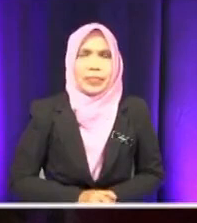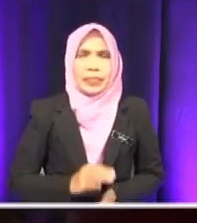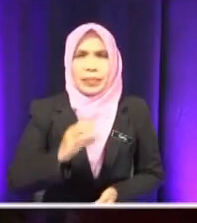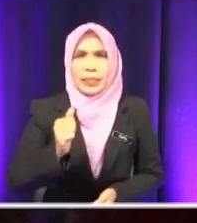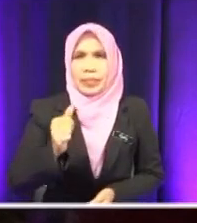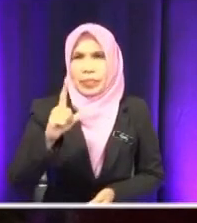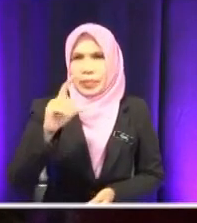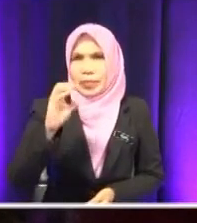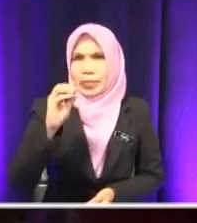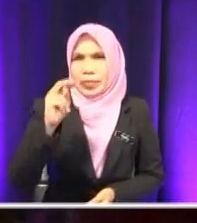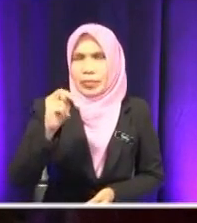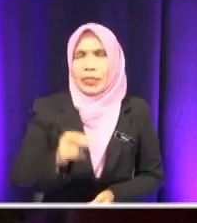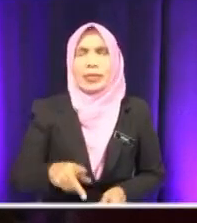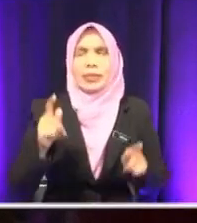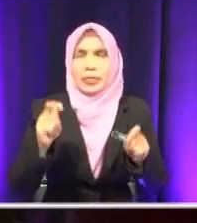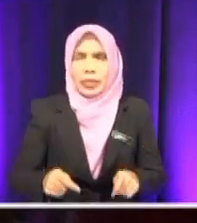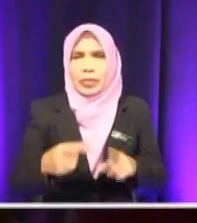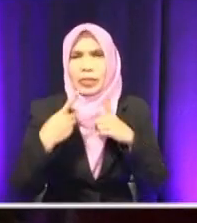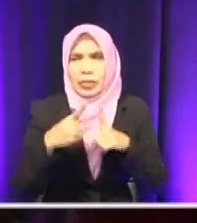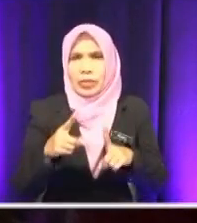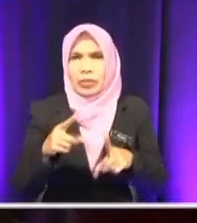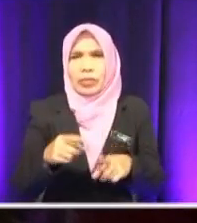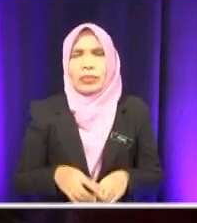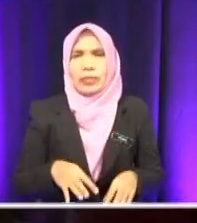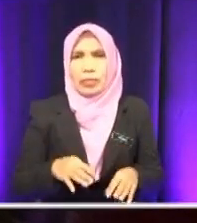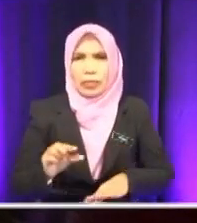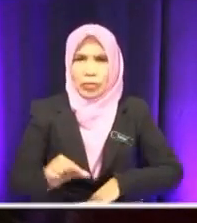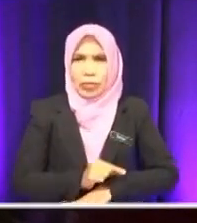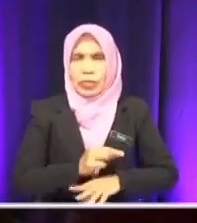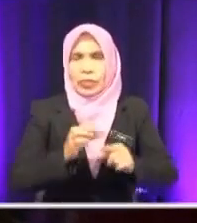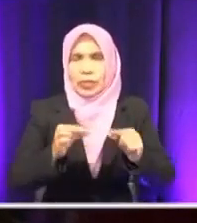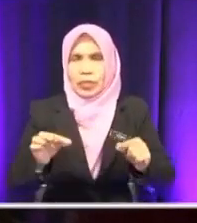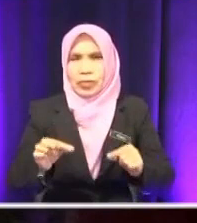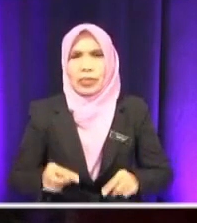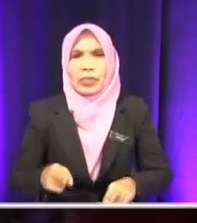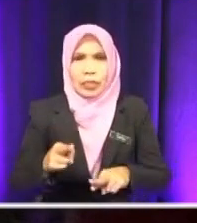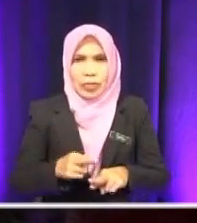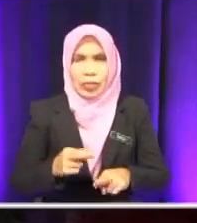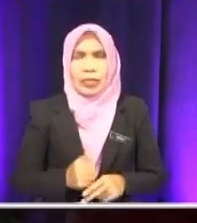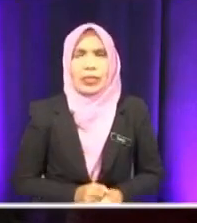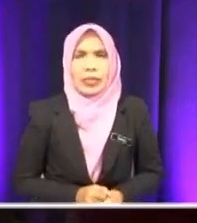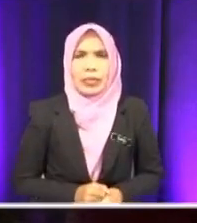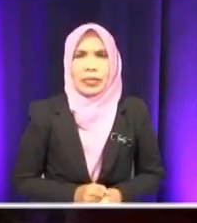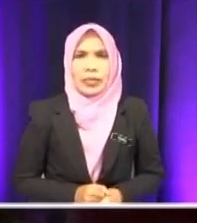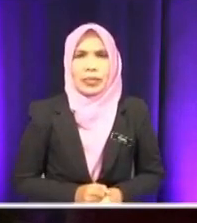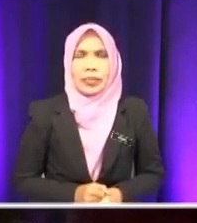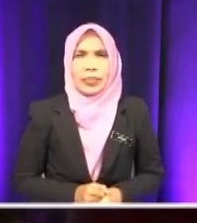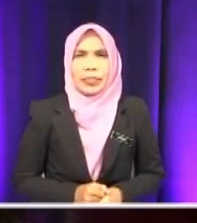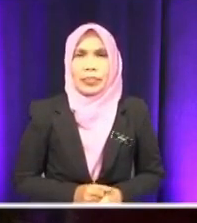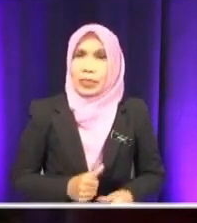menjawab menggunakan ayat yang ringkas yang padat dan juga menjawab bahan rancangan jangan jangan